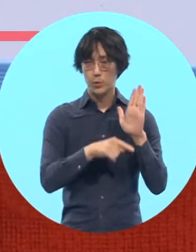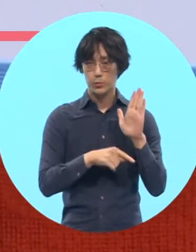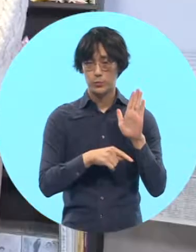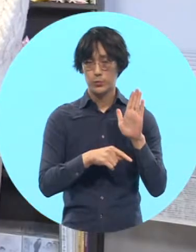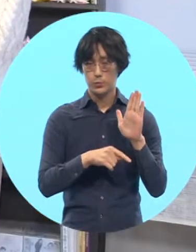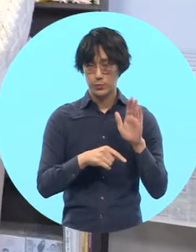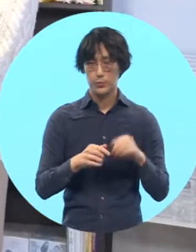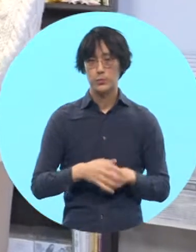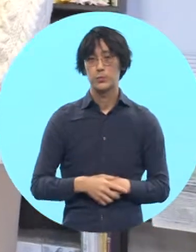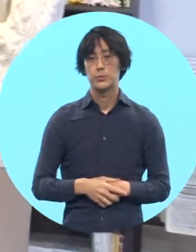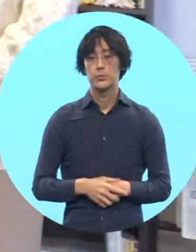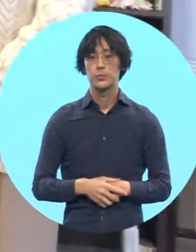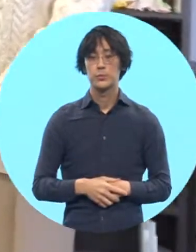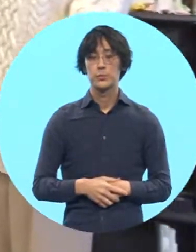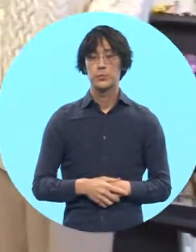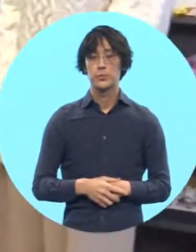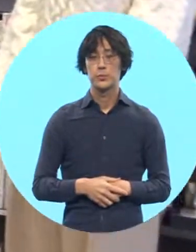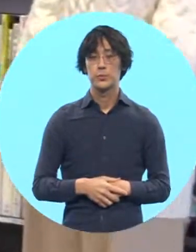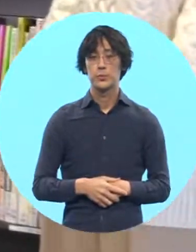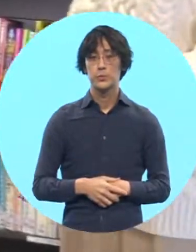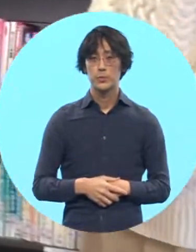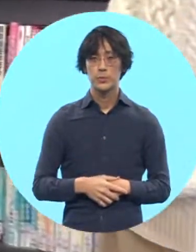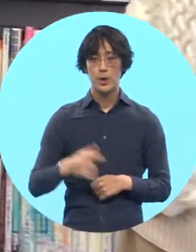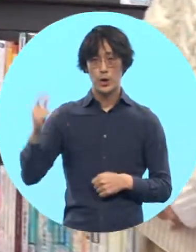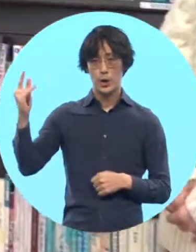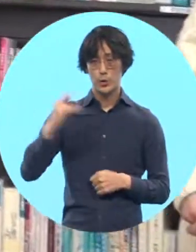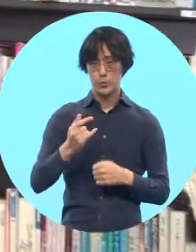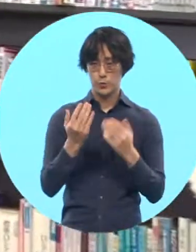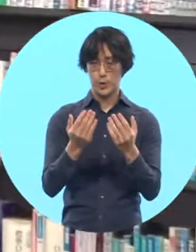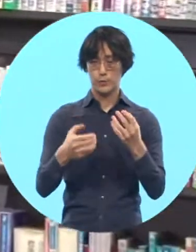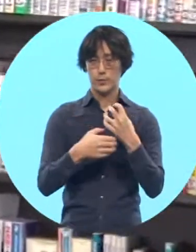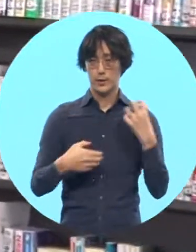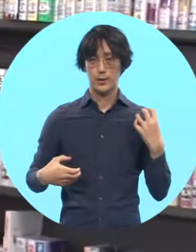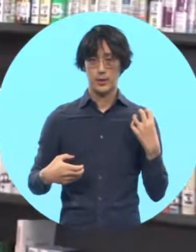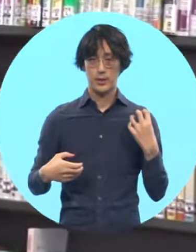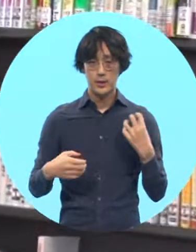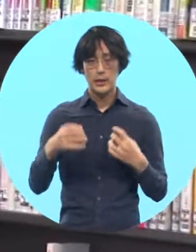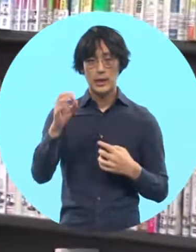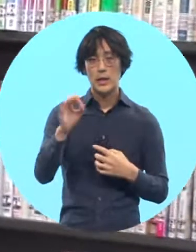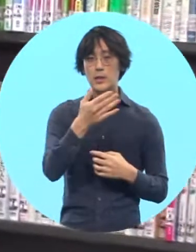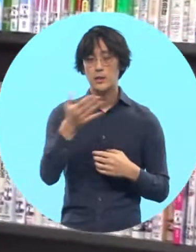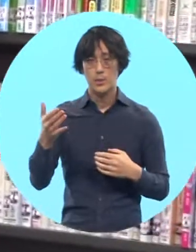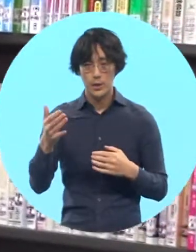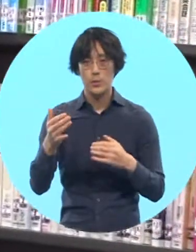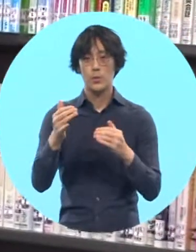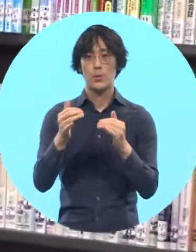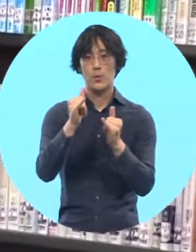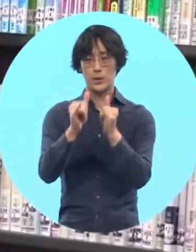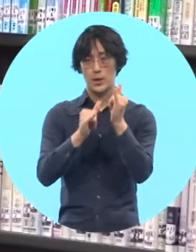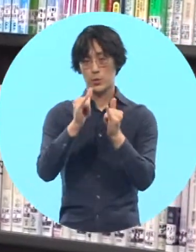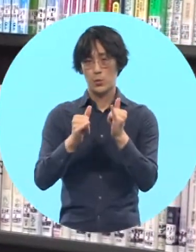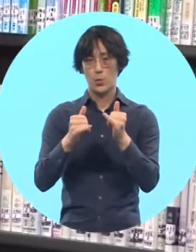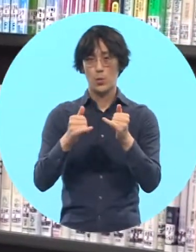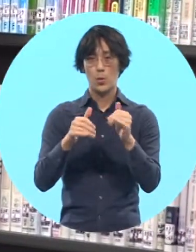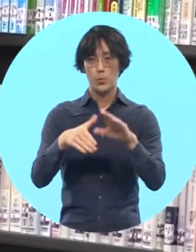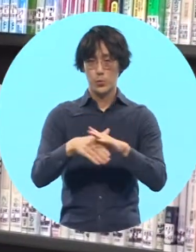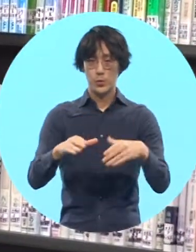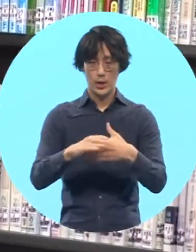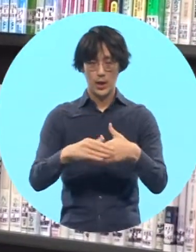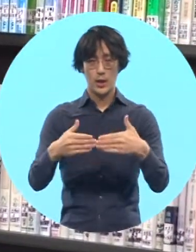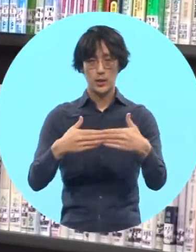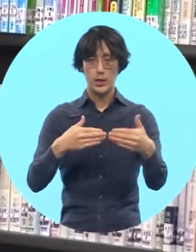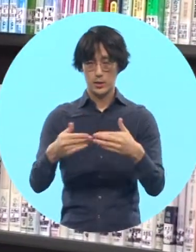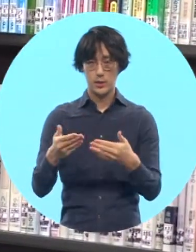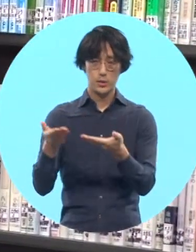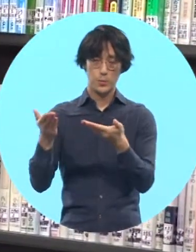か？ はい、これはですね、留学生に金沢の町の歴史を伝えて伝統文化を体験してもらうプログラムとな